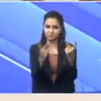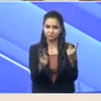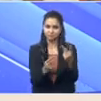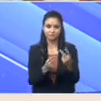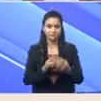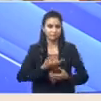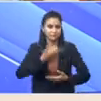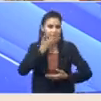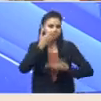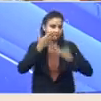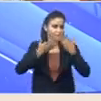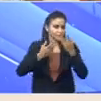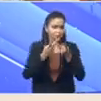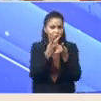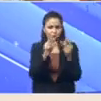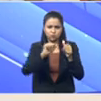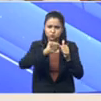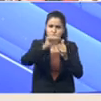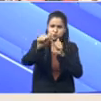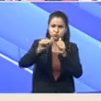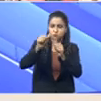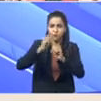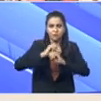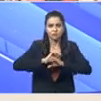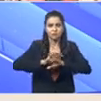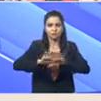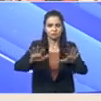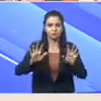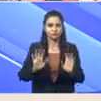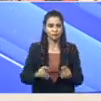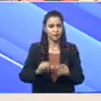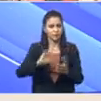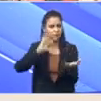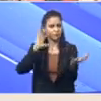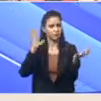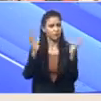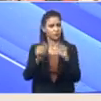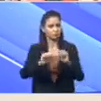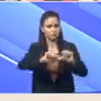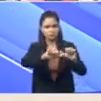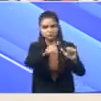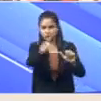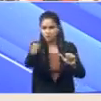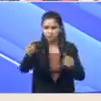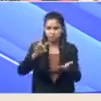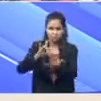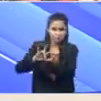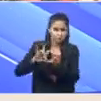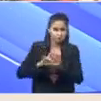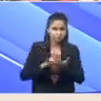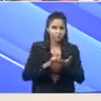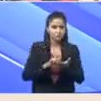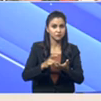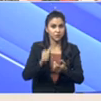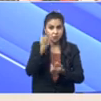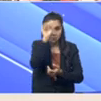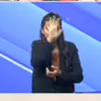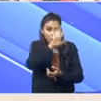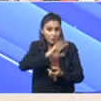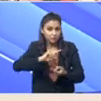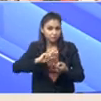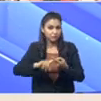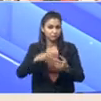खुशबू दूर दूर तक फैल रही है। दुनिया के अलग अलग देशों में लोग भारतीय